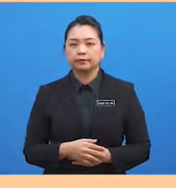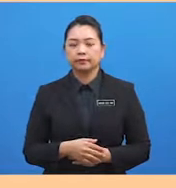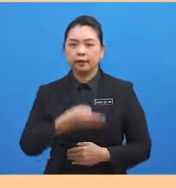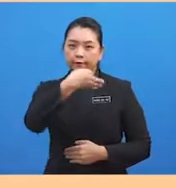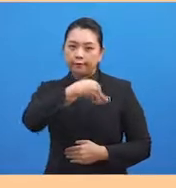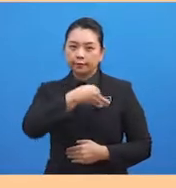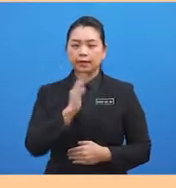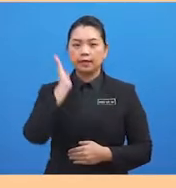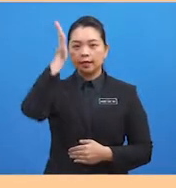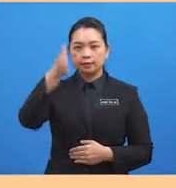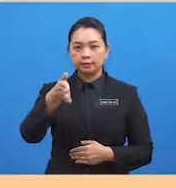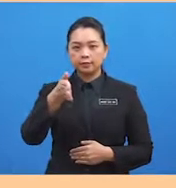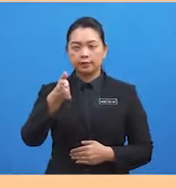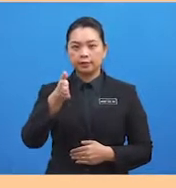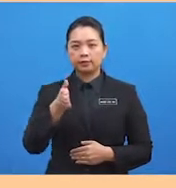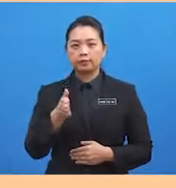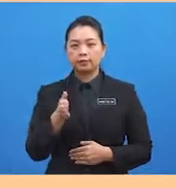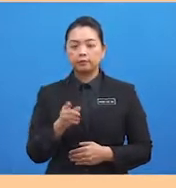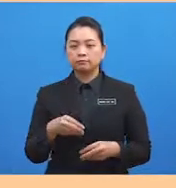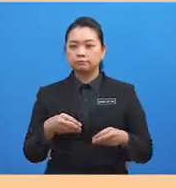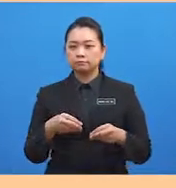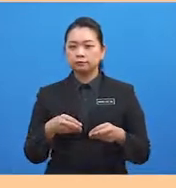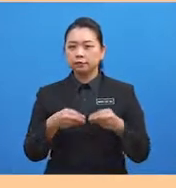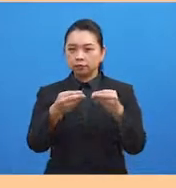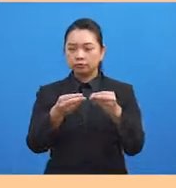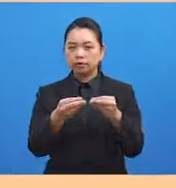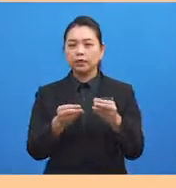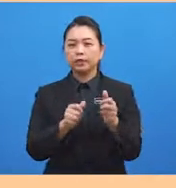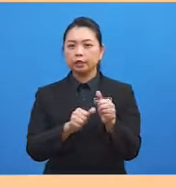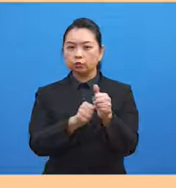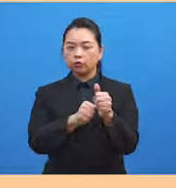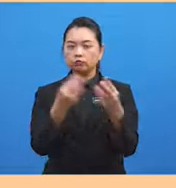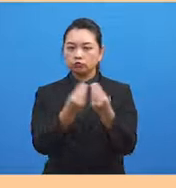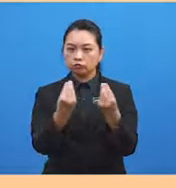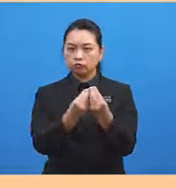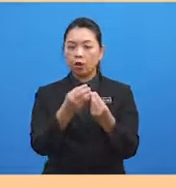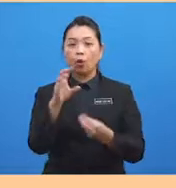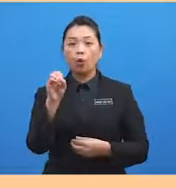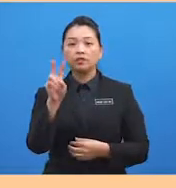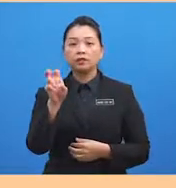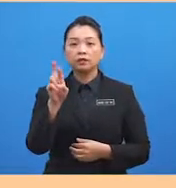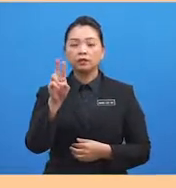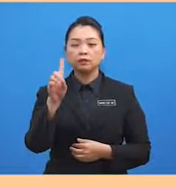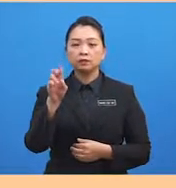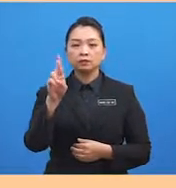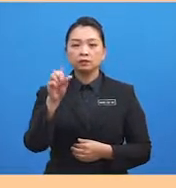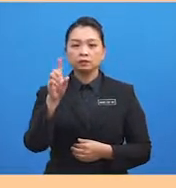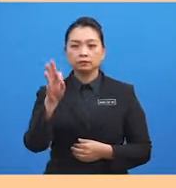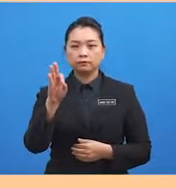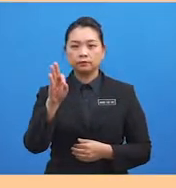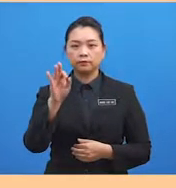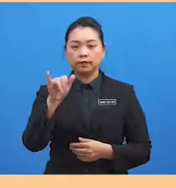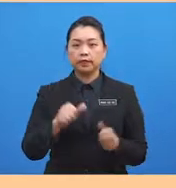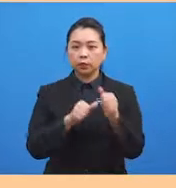Faedah hanya akan dikenakan mengikut jumlah overdraft yang digunakan mengikut kadar